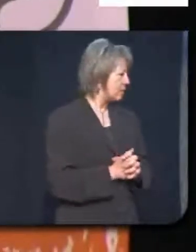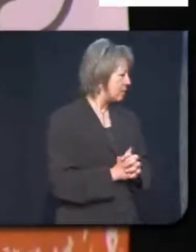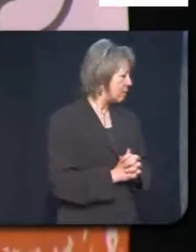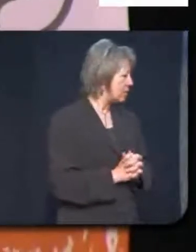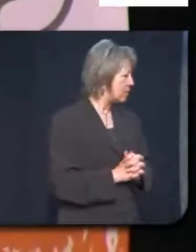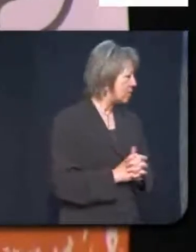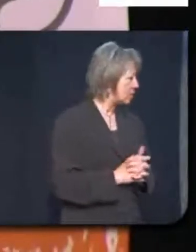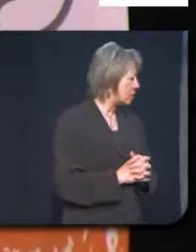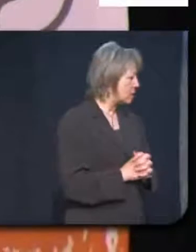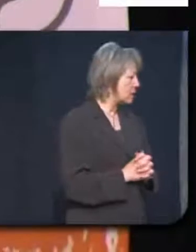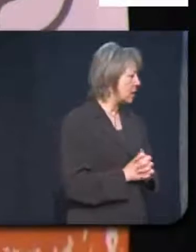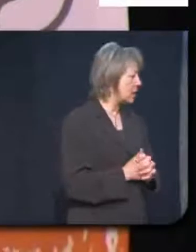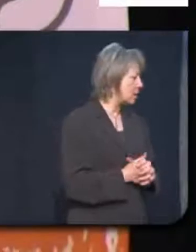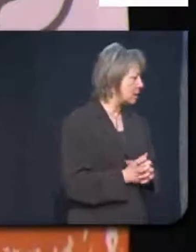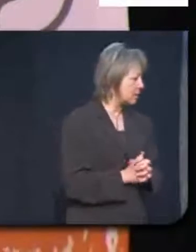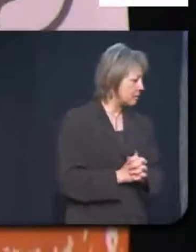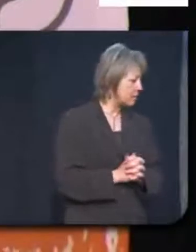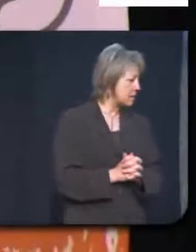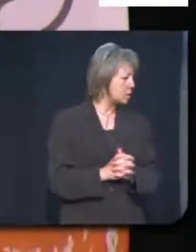verbieten sollte